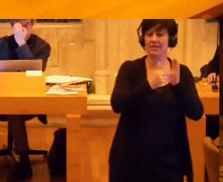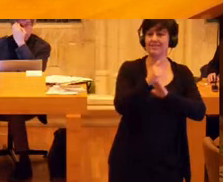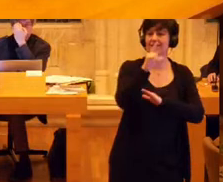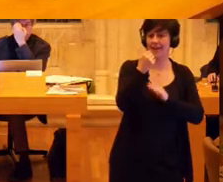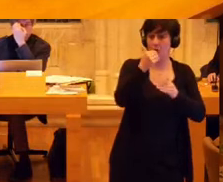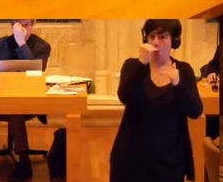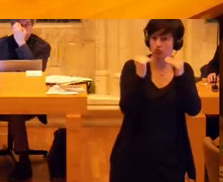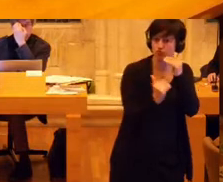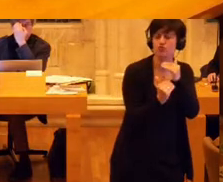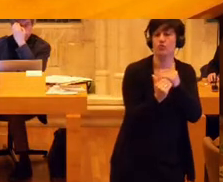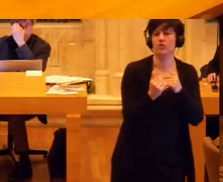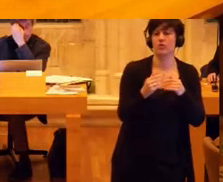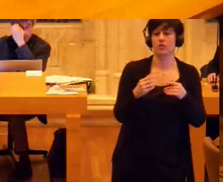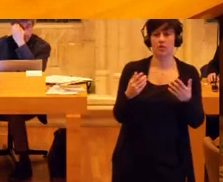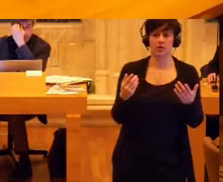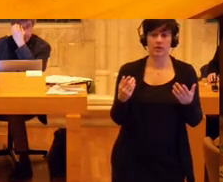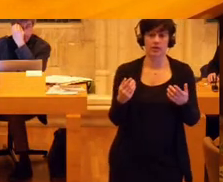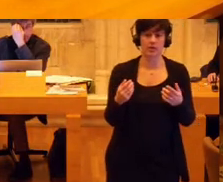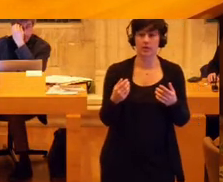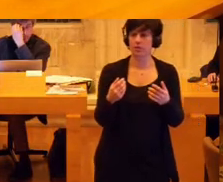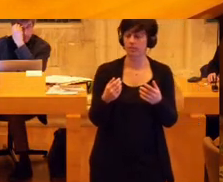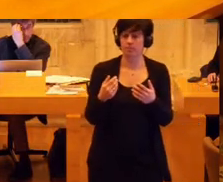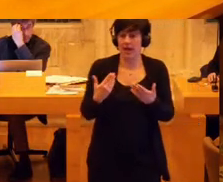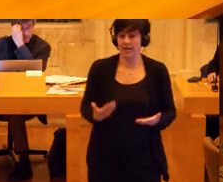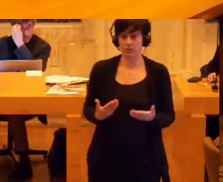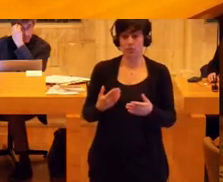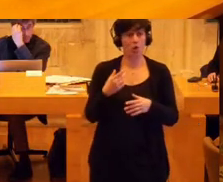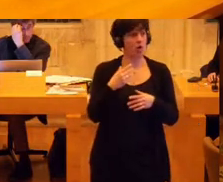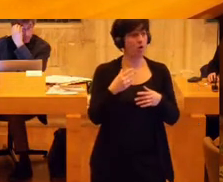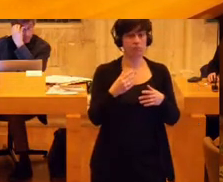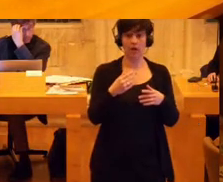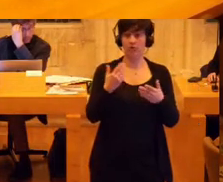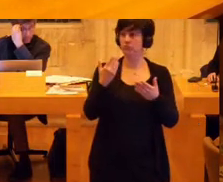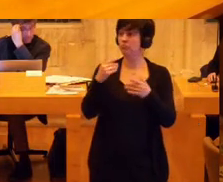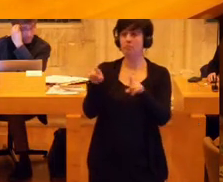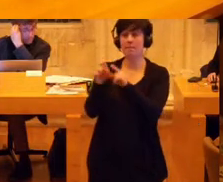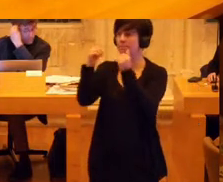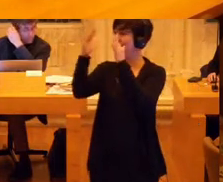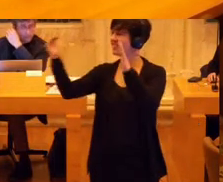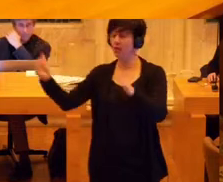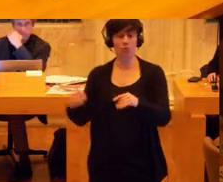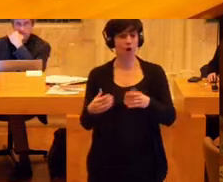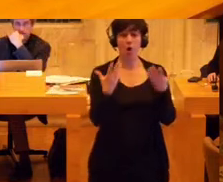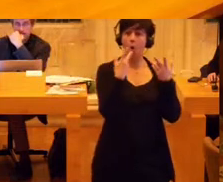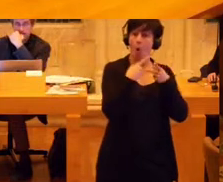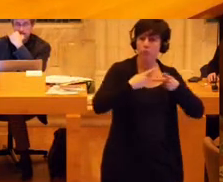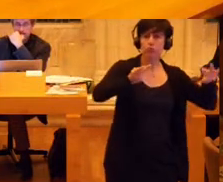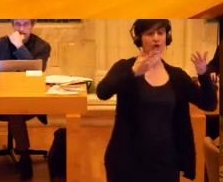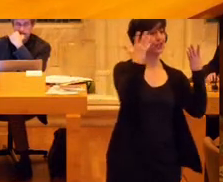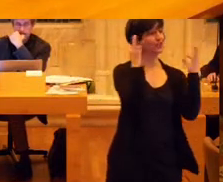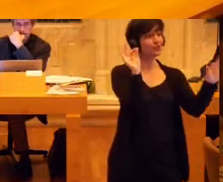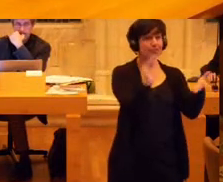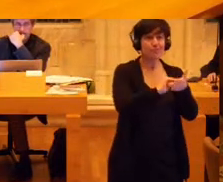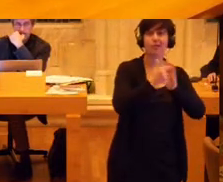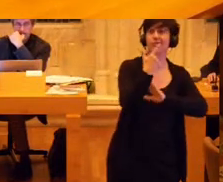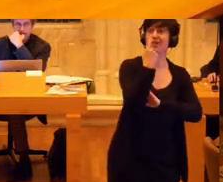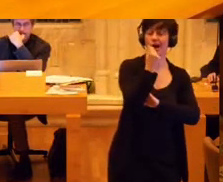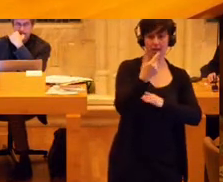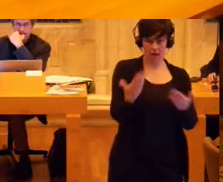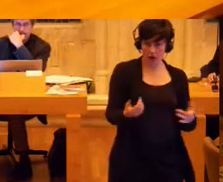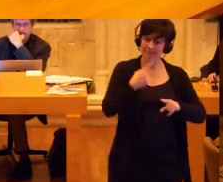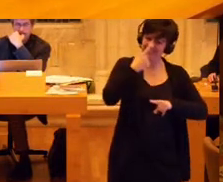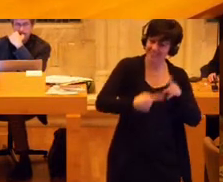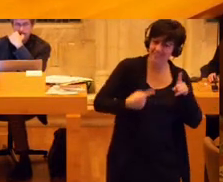alors qu'aujourd'hui, comme dans les zones pavillonnaires, elles sont autorisées au-delà des 10 mètres carrés. Donc là, on divise par deux également